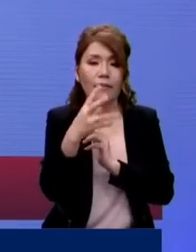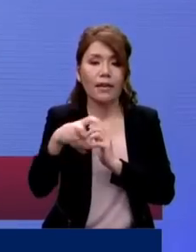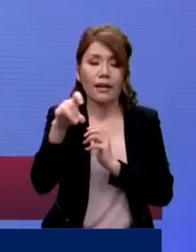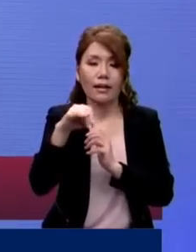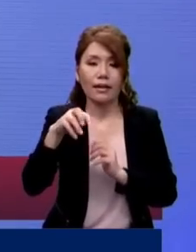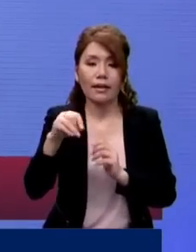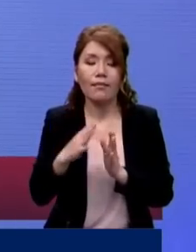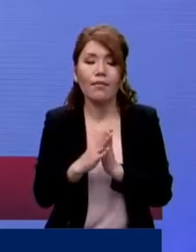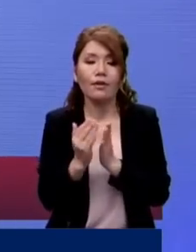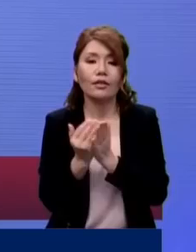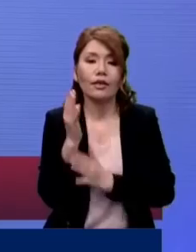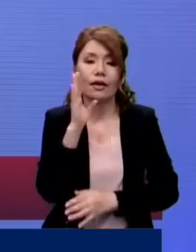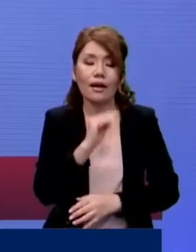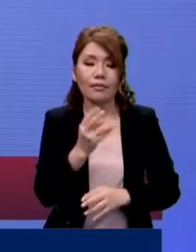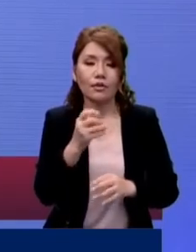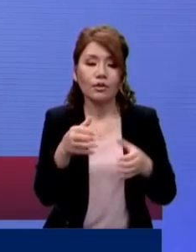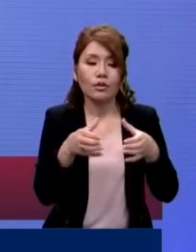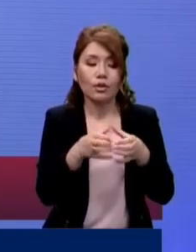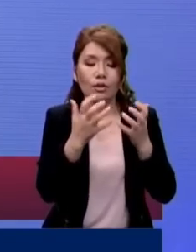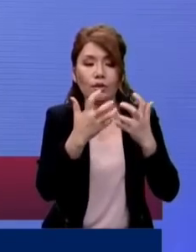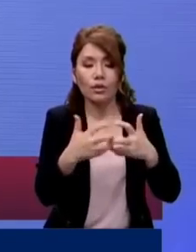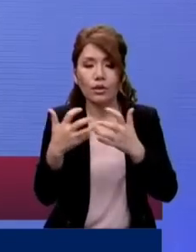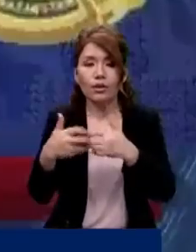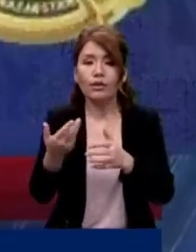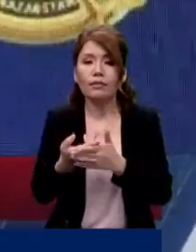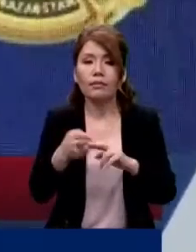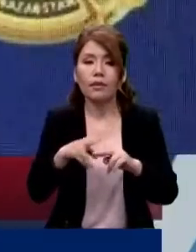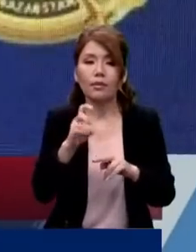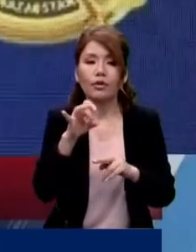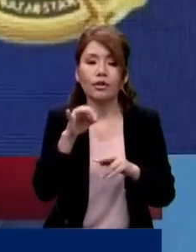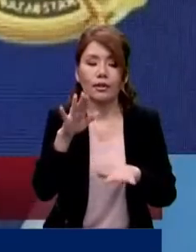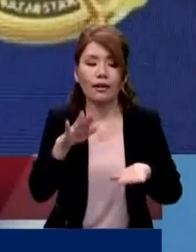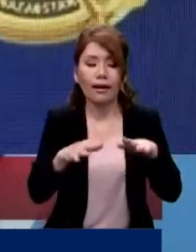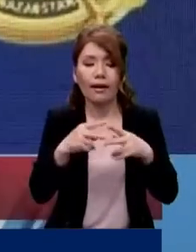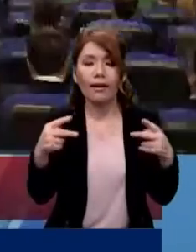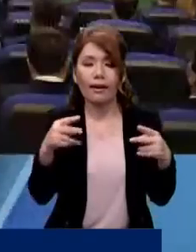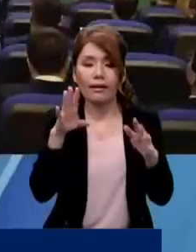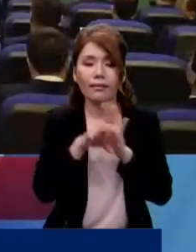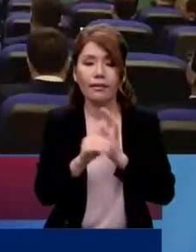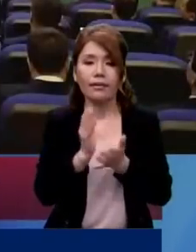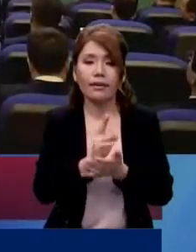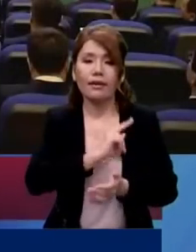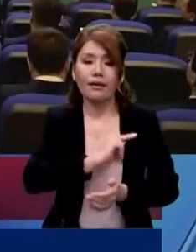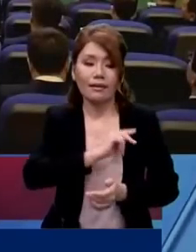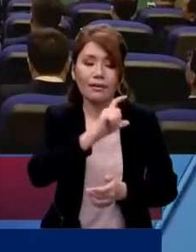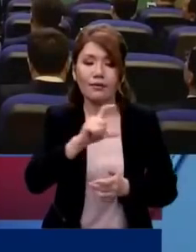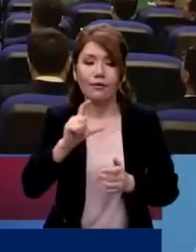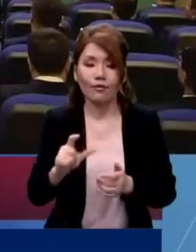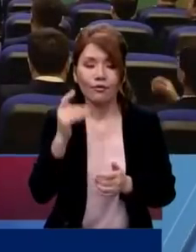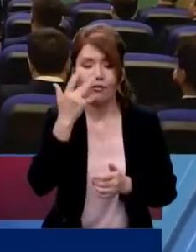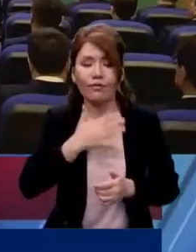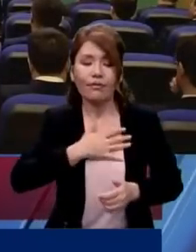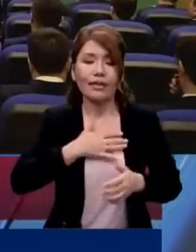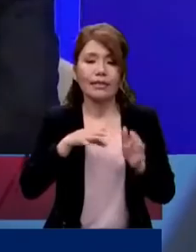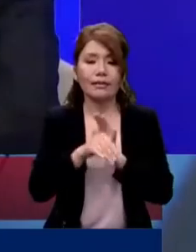теңгеге арттыратынын түсіне отырып, біз компанияның бюджетін оңтайландырдық. Тек қатардағы жұмысшылардың айлығын өсіру мұң болса да,